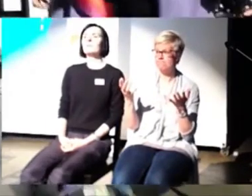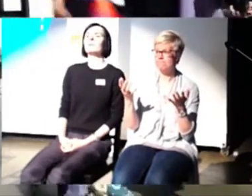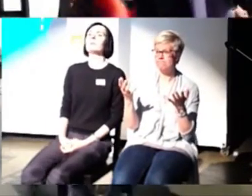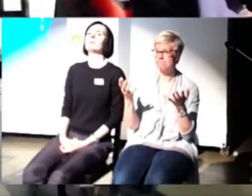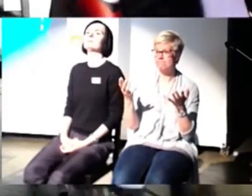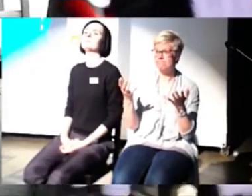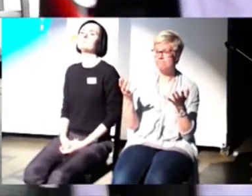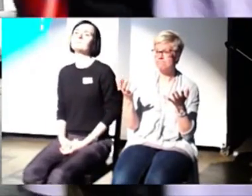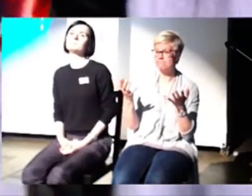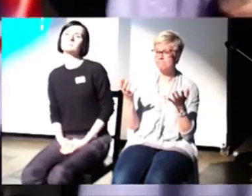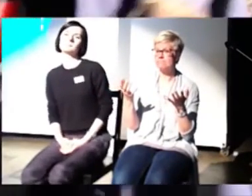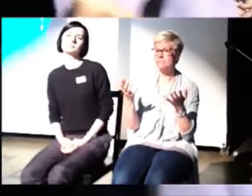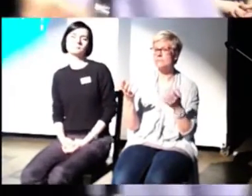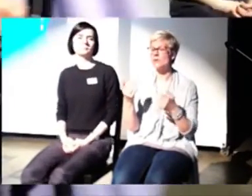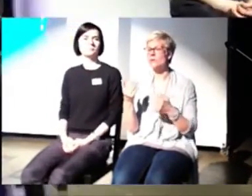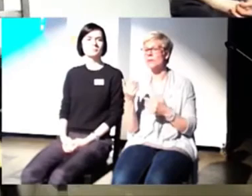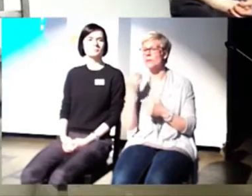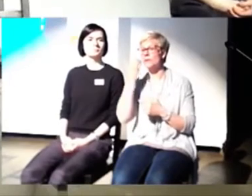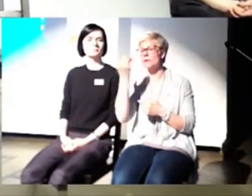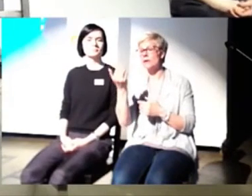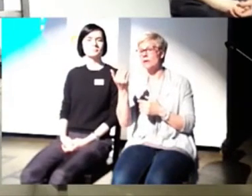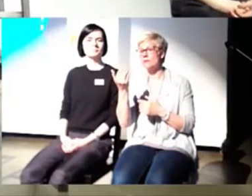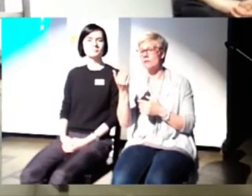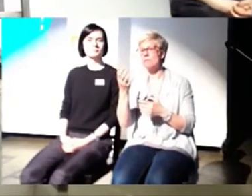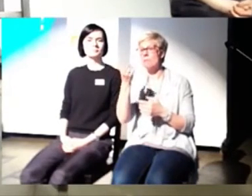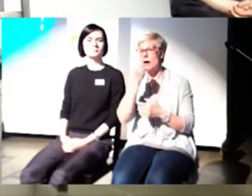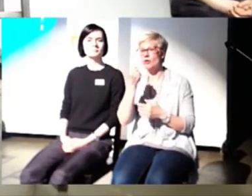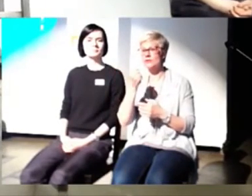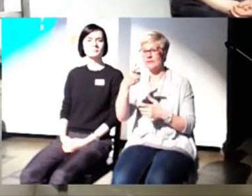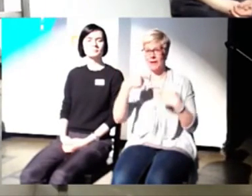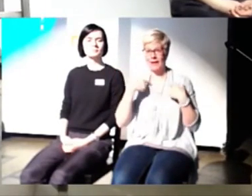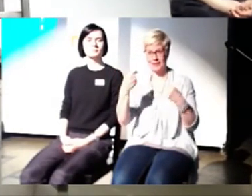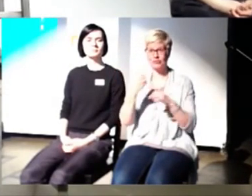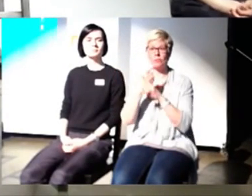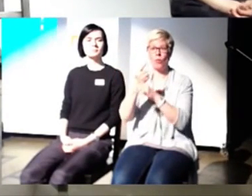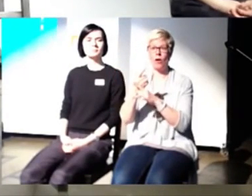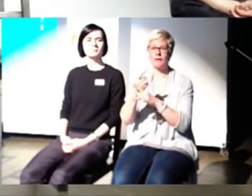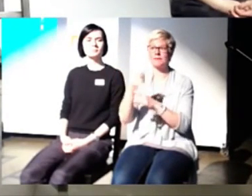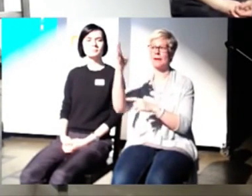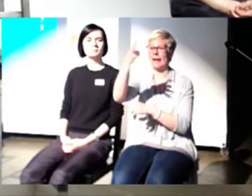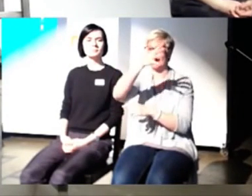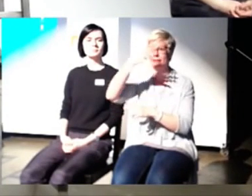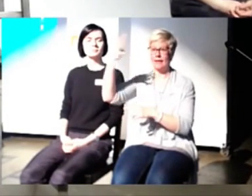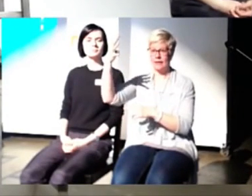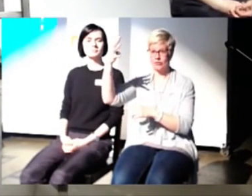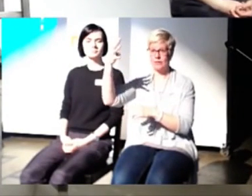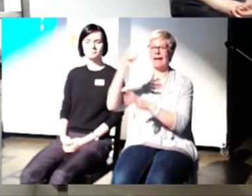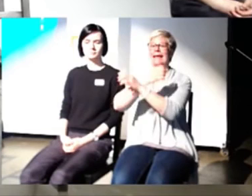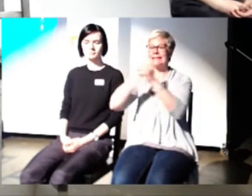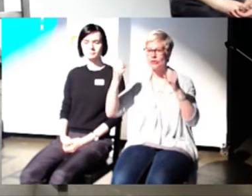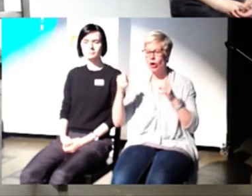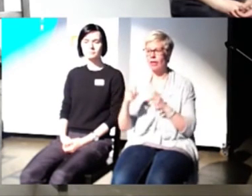ennen kuin sitten meillä on mahdollisuus ja toivottavasti innostuttu lähtemään vielä tuonne. On helppo mennä kyllä sinne neljänteen kerrokseen isolla